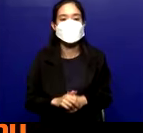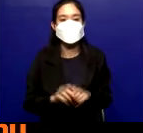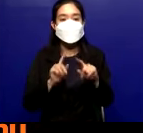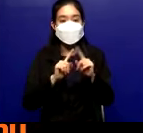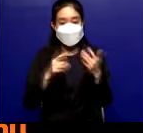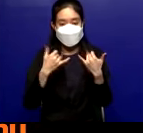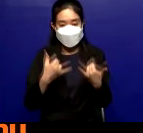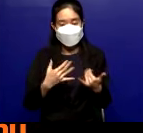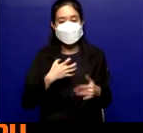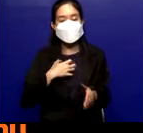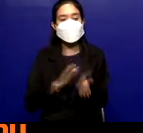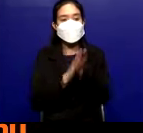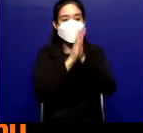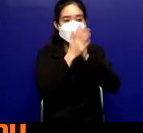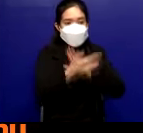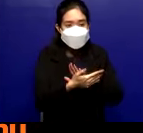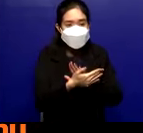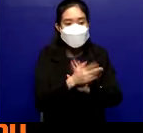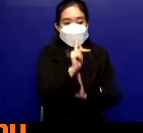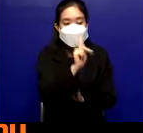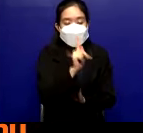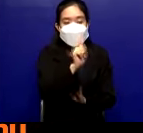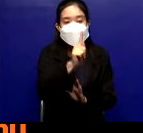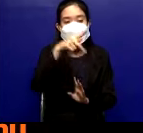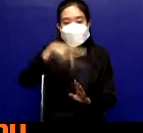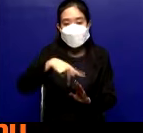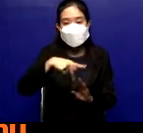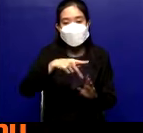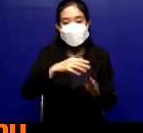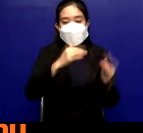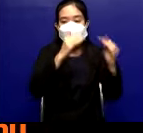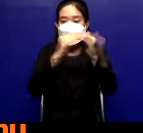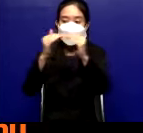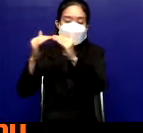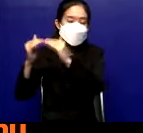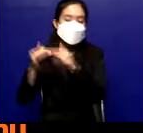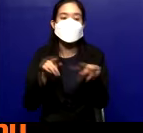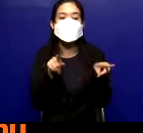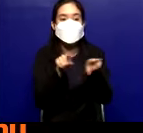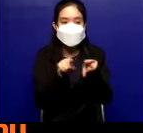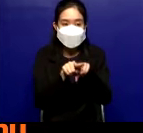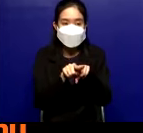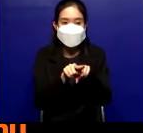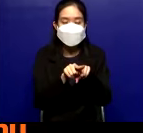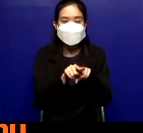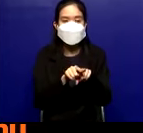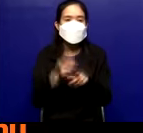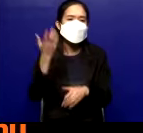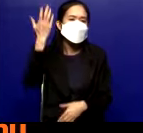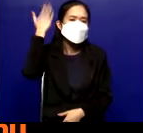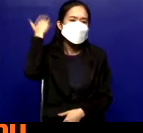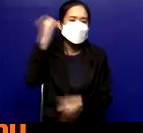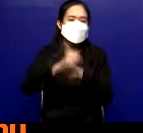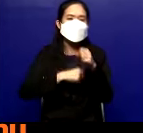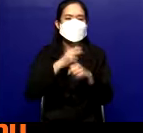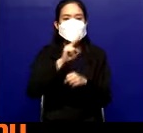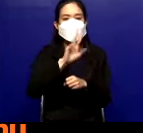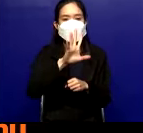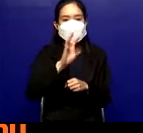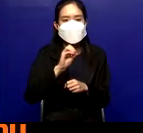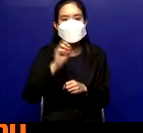เป็น 1,000 บาทให้เท่ากันทุกช่วงวัยตั้งแต่เลือกตั้ง24มีนา62จนงบประมาณปี65เข้าสภาแล้ว